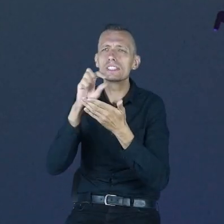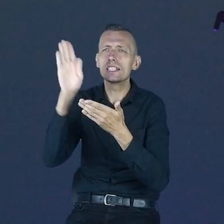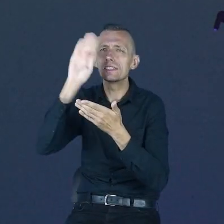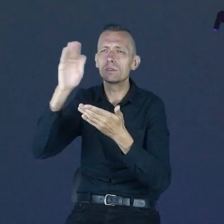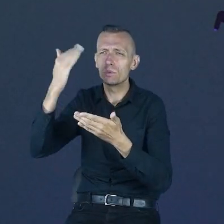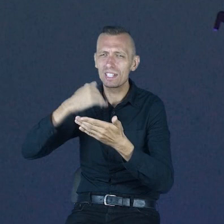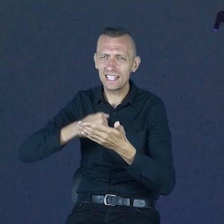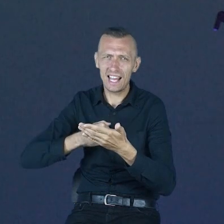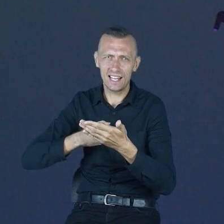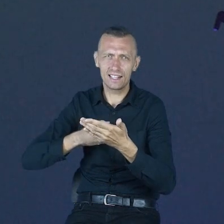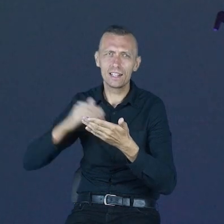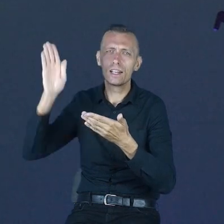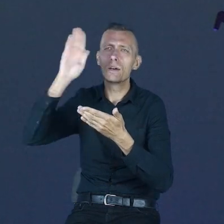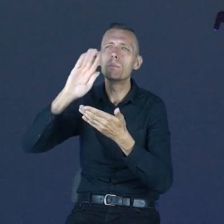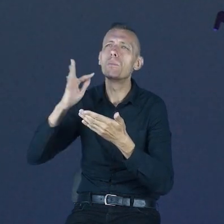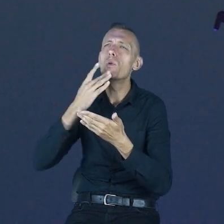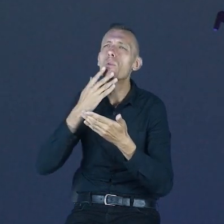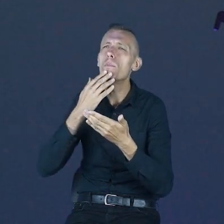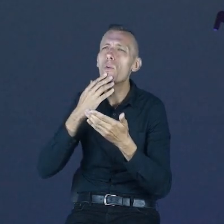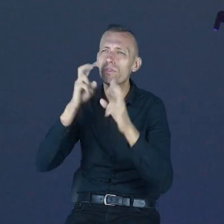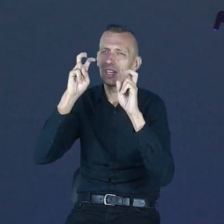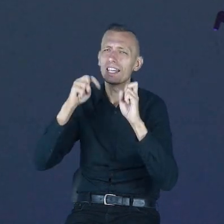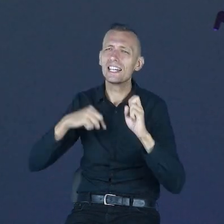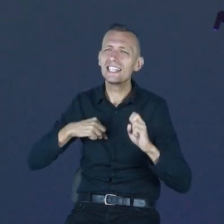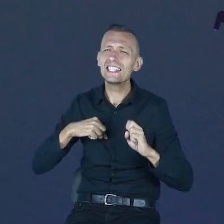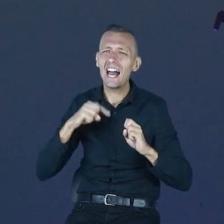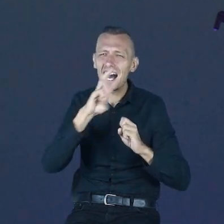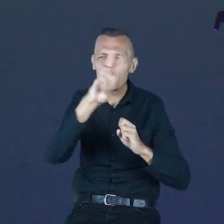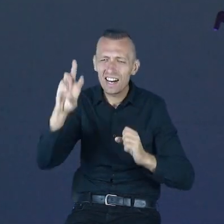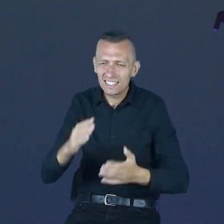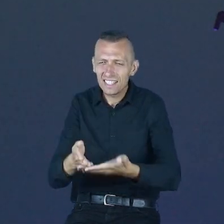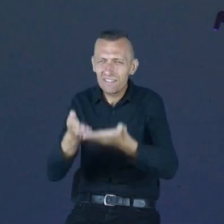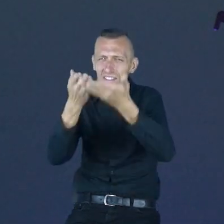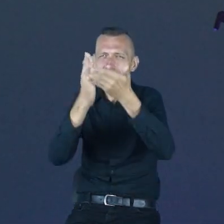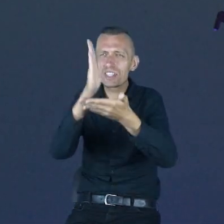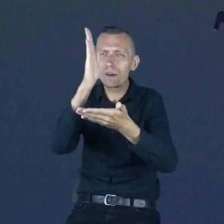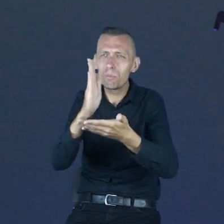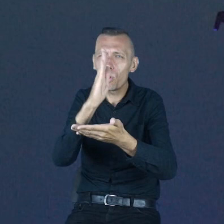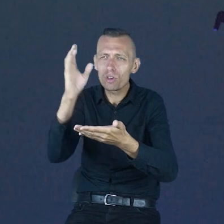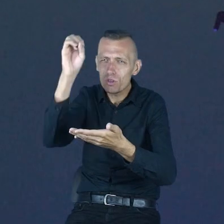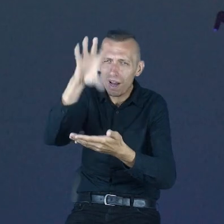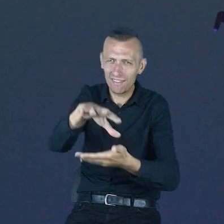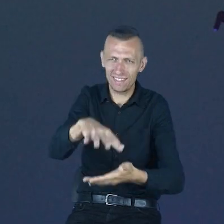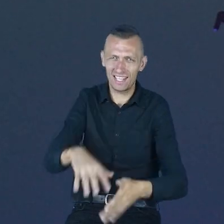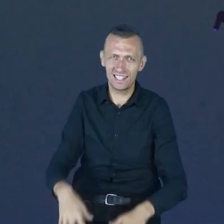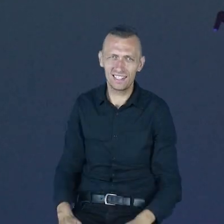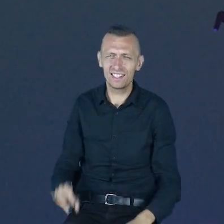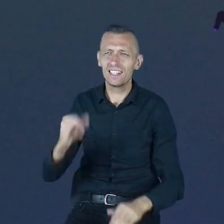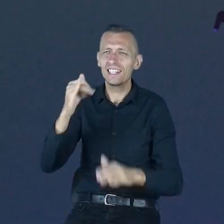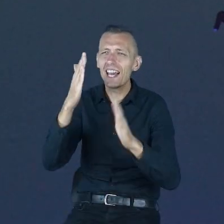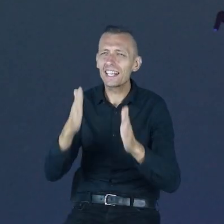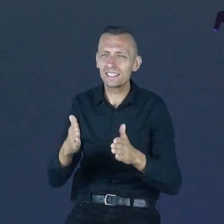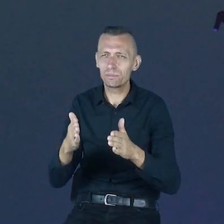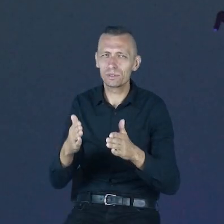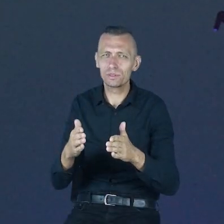ja wywyższę was i błogosławię. Wywyższę was w ten sposób, że ujawnicie moją wielką